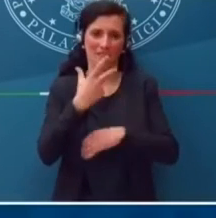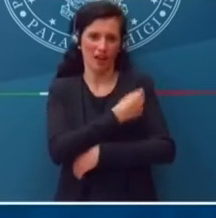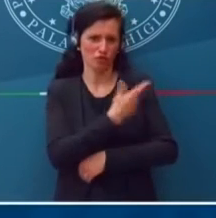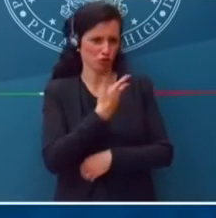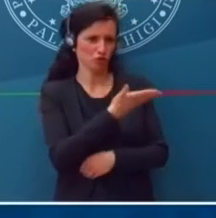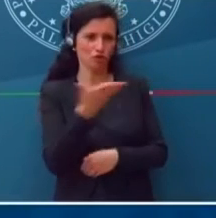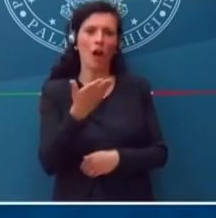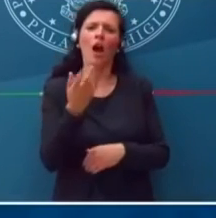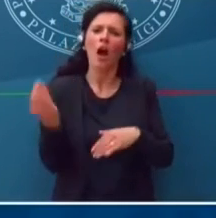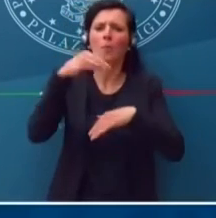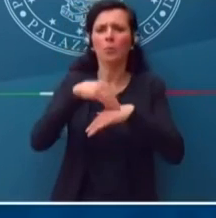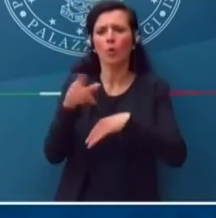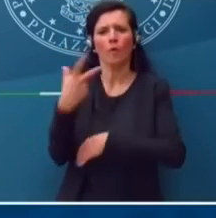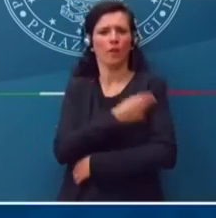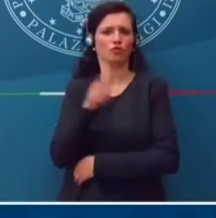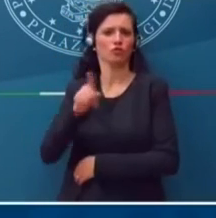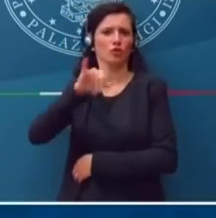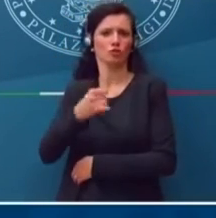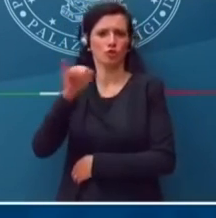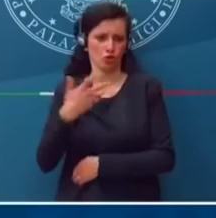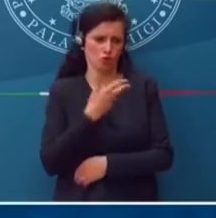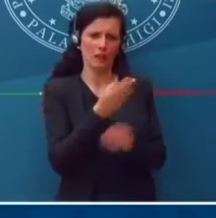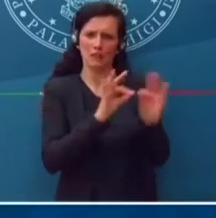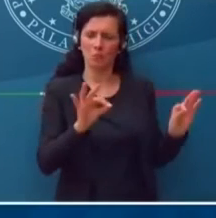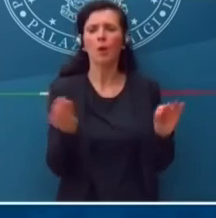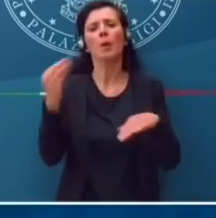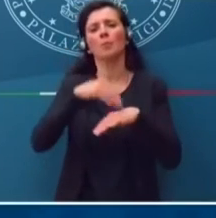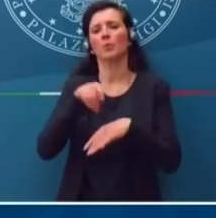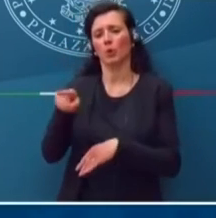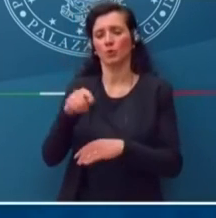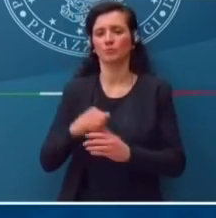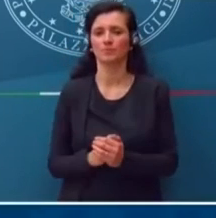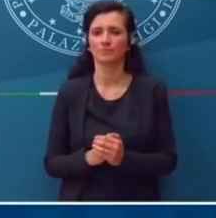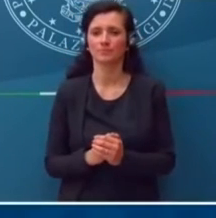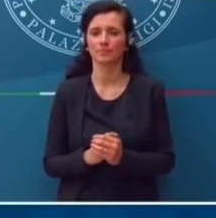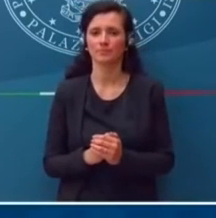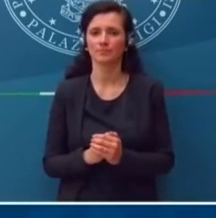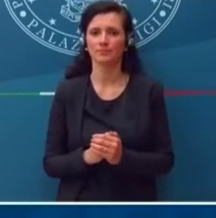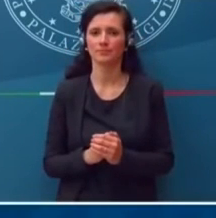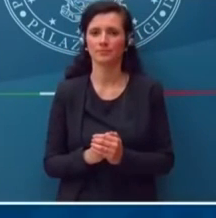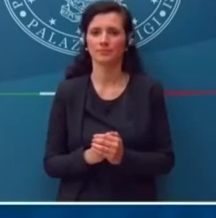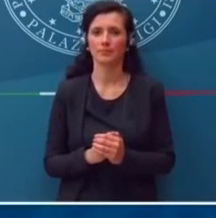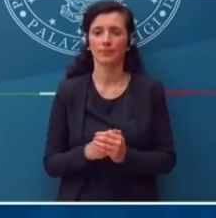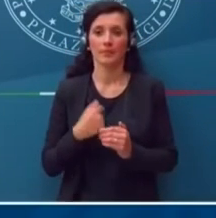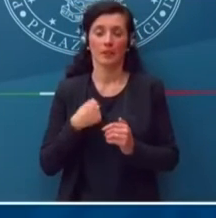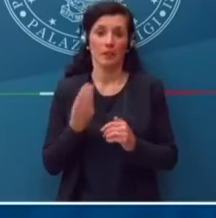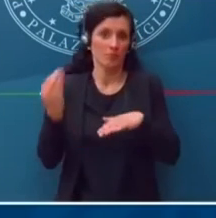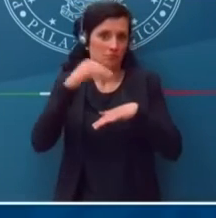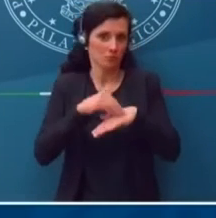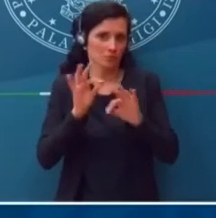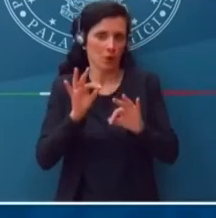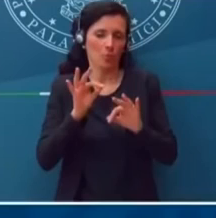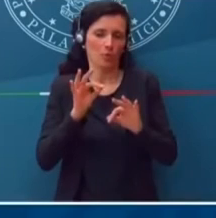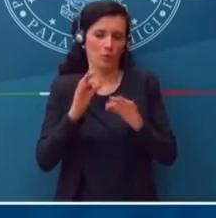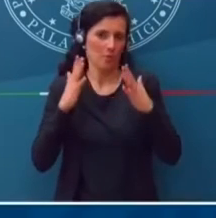sono oggi disponibili. Mi permetto anche a titolo personale di sottolineare che però